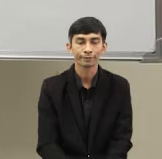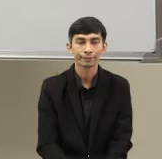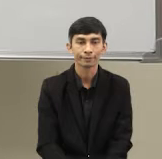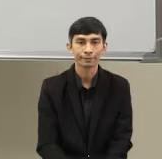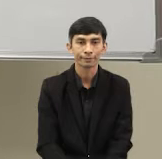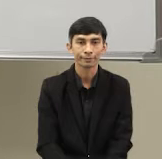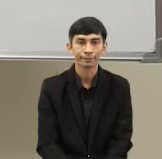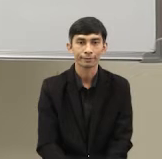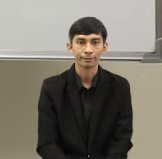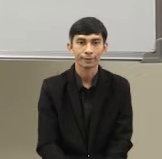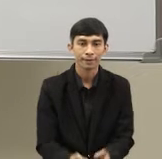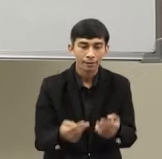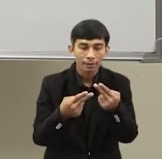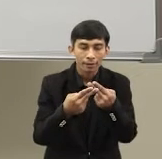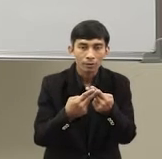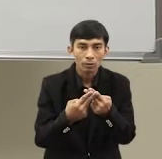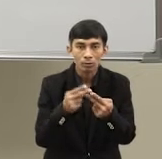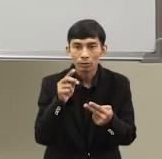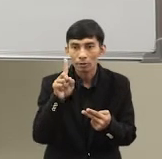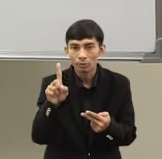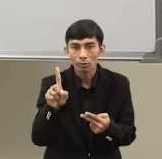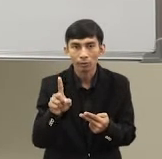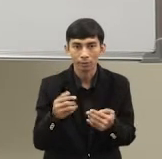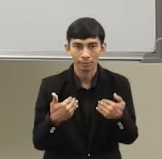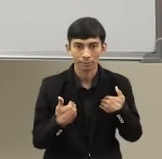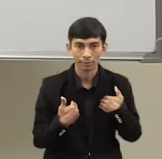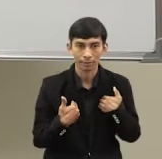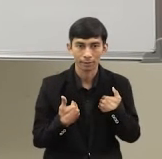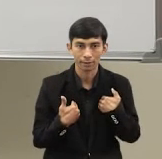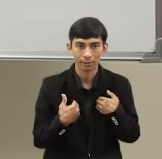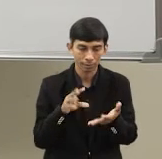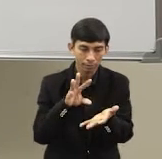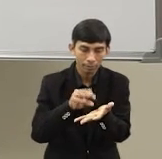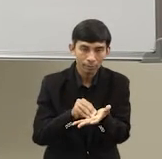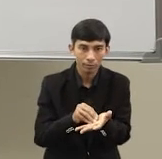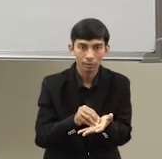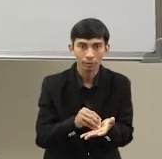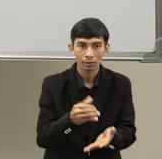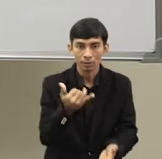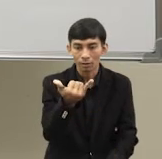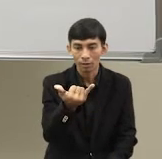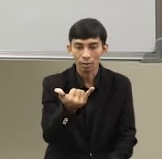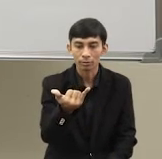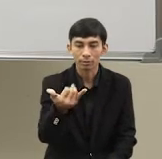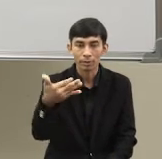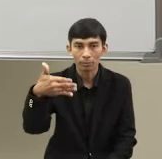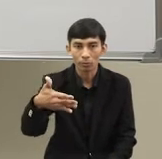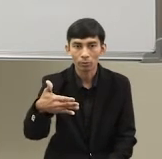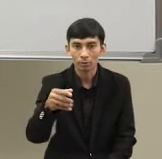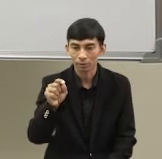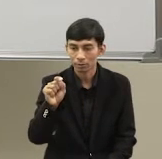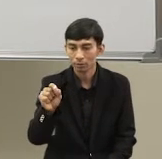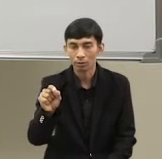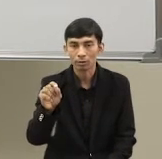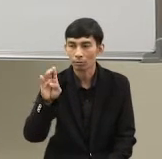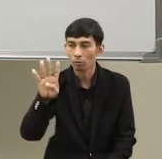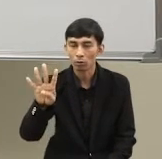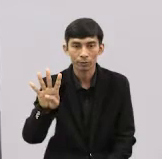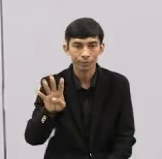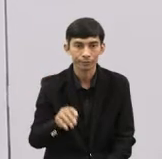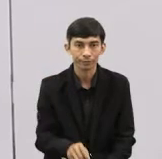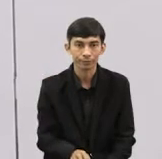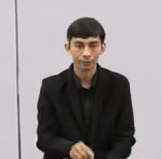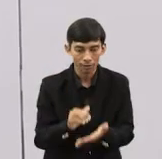chà chăng tu ti mùi rồi bỏ dưỡng cứ miên chầm nuôn hóc sập rầm buồn chợt